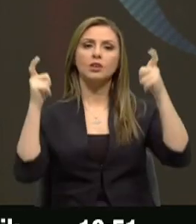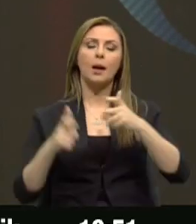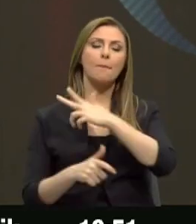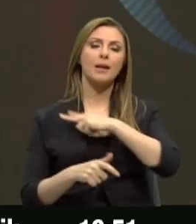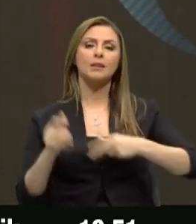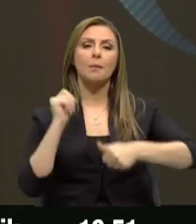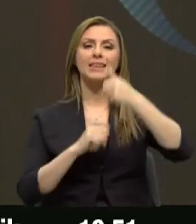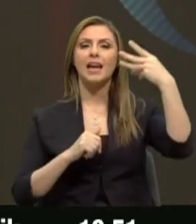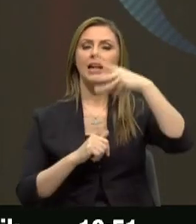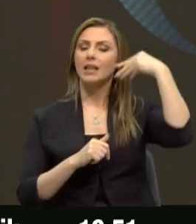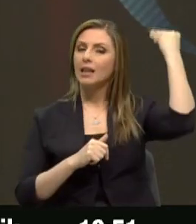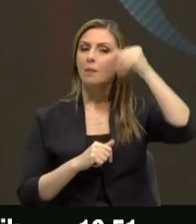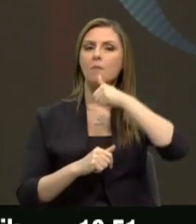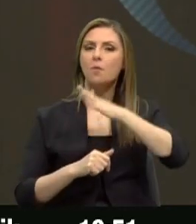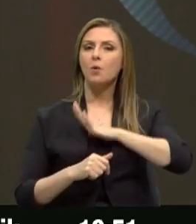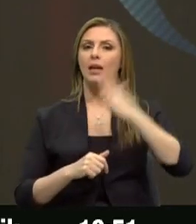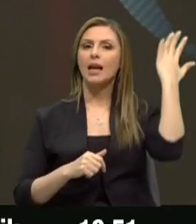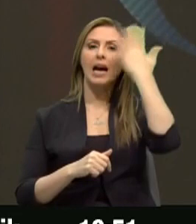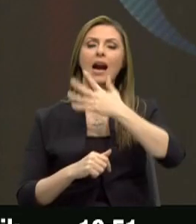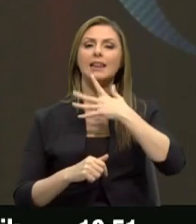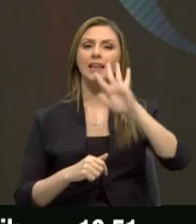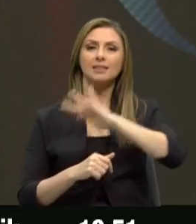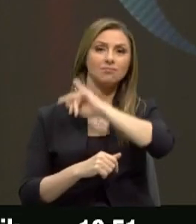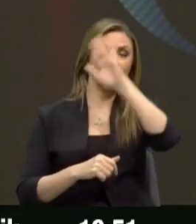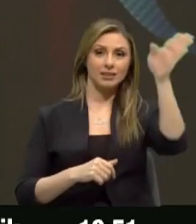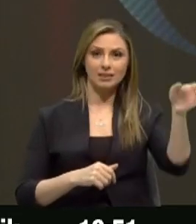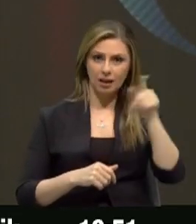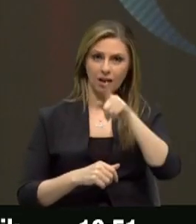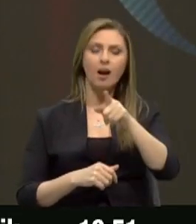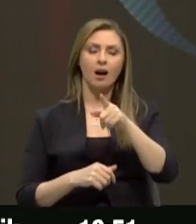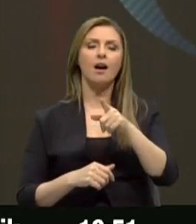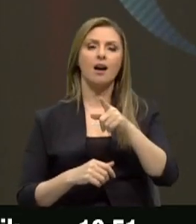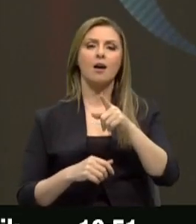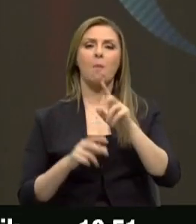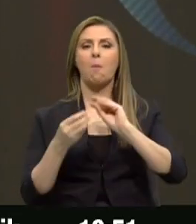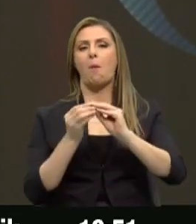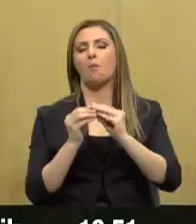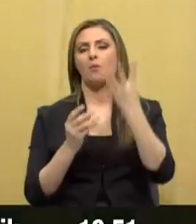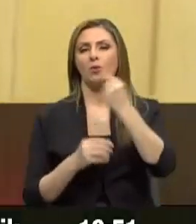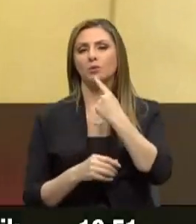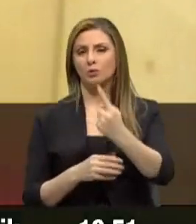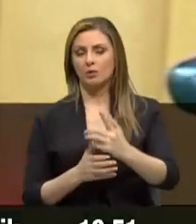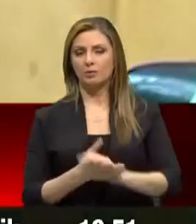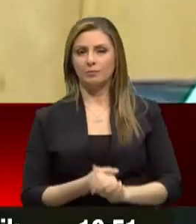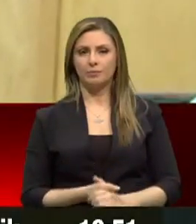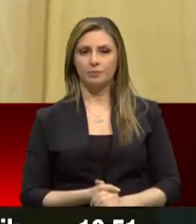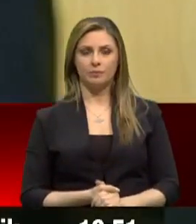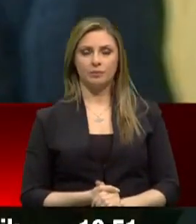Başkanı Ekrem İmamoğlu'nun tartışılan Karadeniz turu da yine MHP liderinin gündemindeydi.